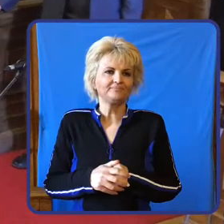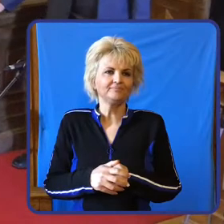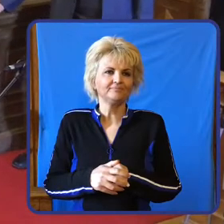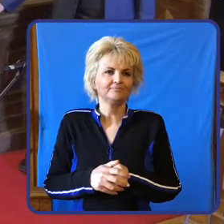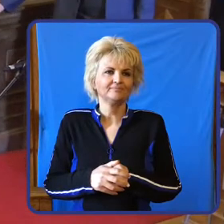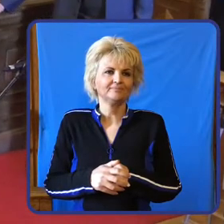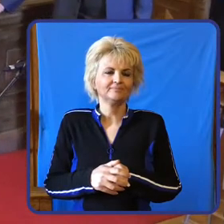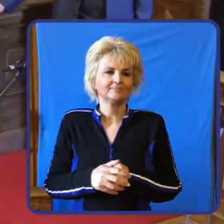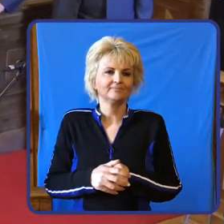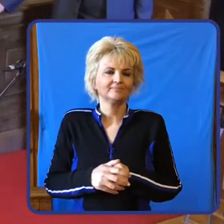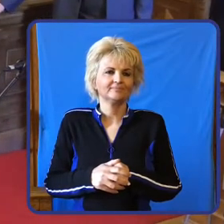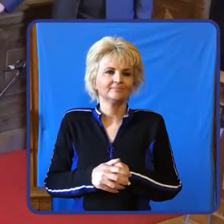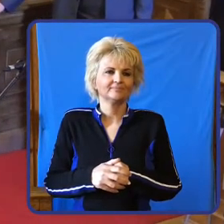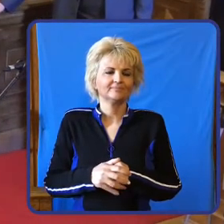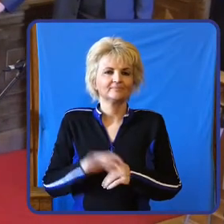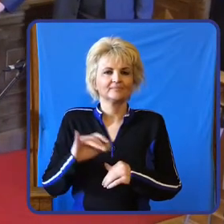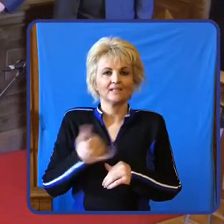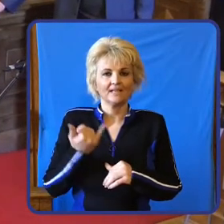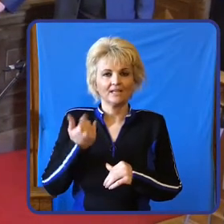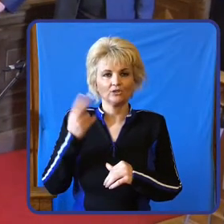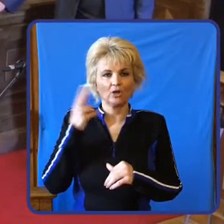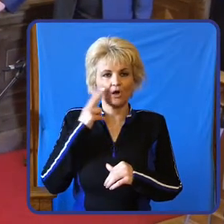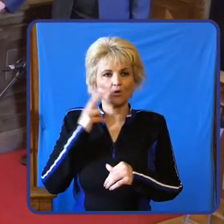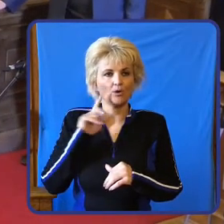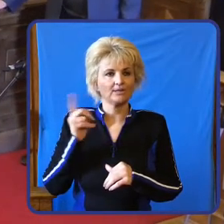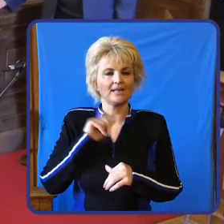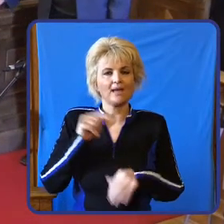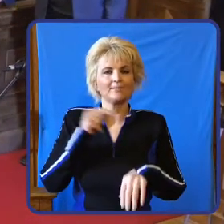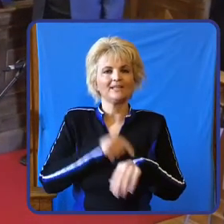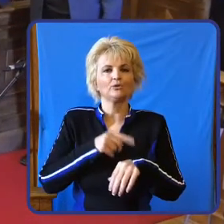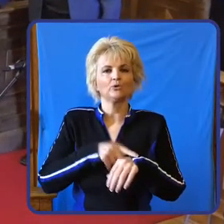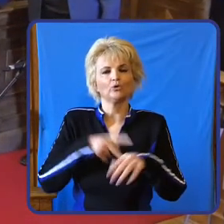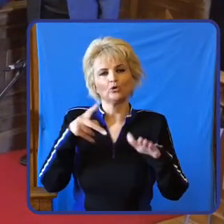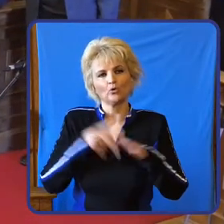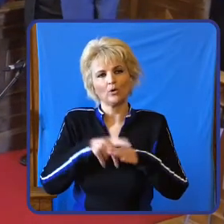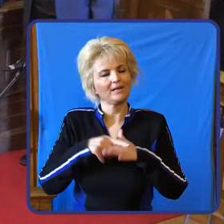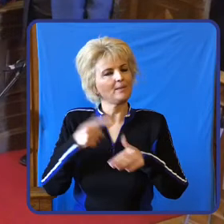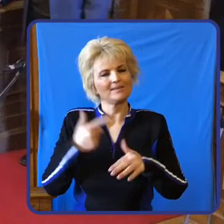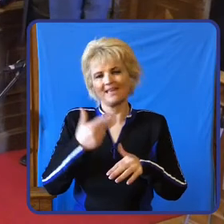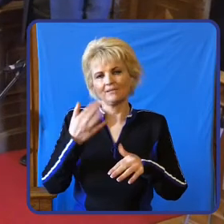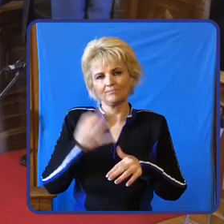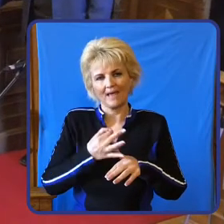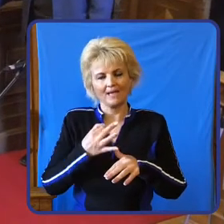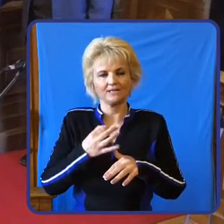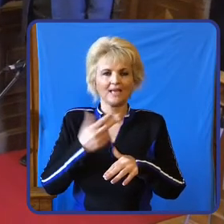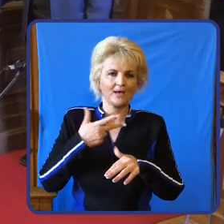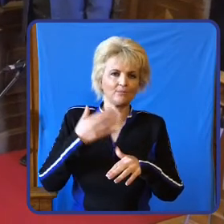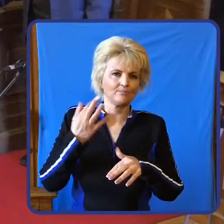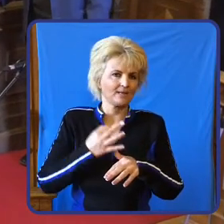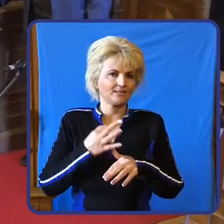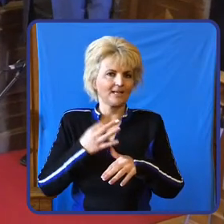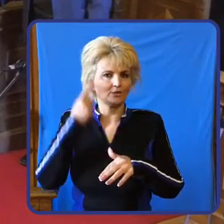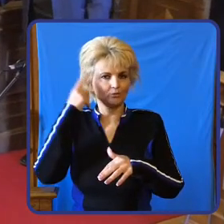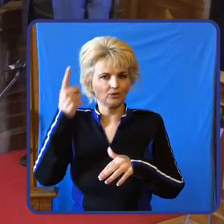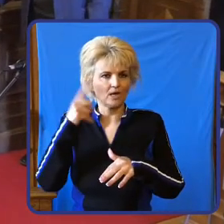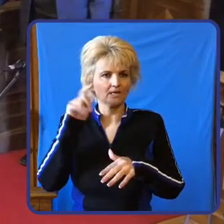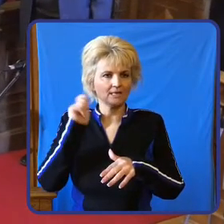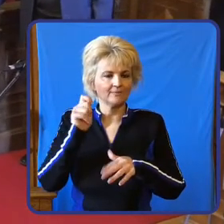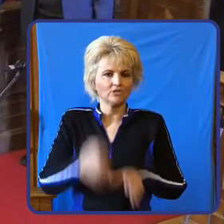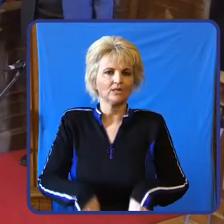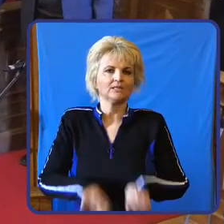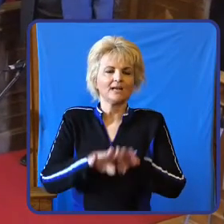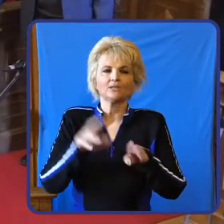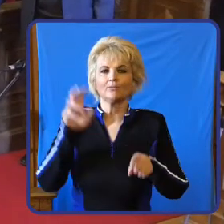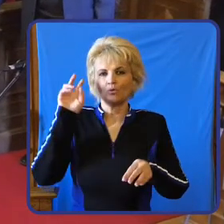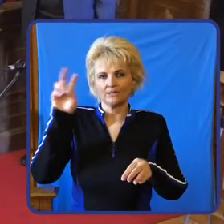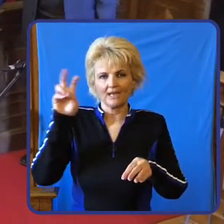És akkor szabad keretek között nem időkorláttal, nem 2 perccel, meg 3 perccel tudna képviselőtársam